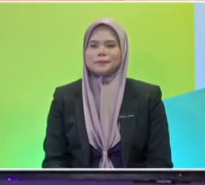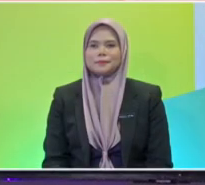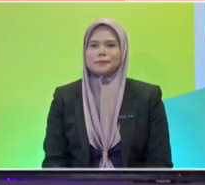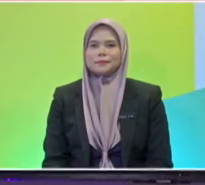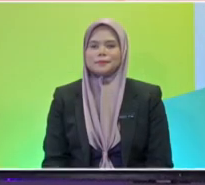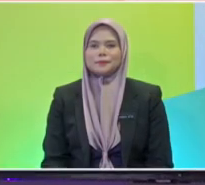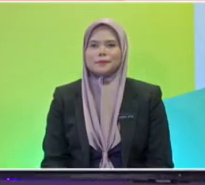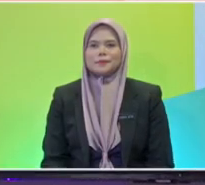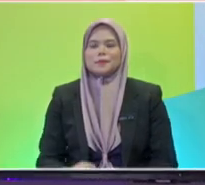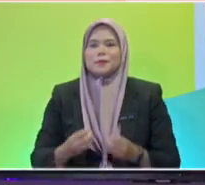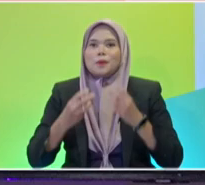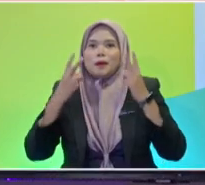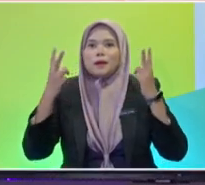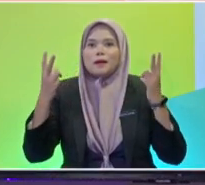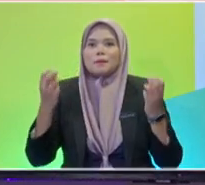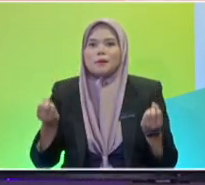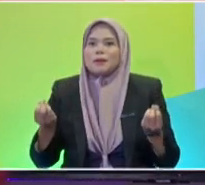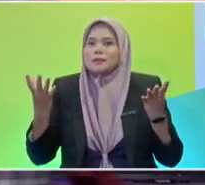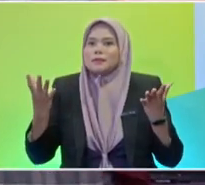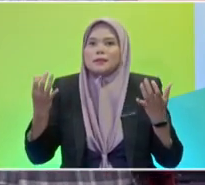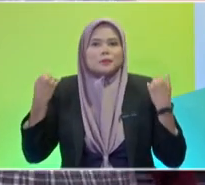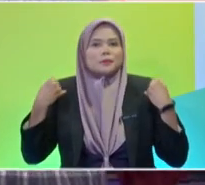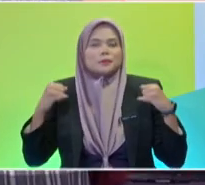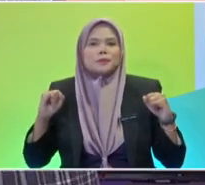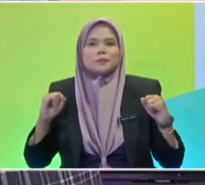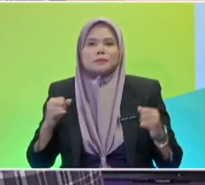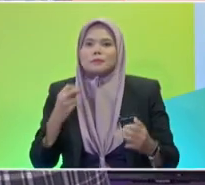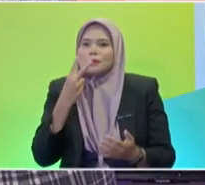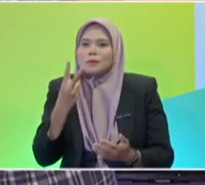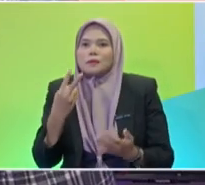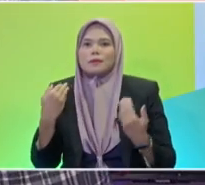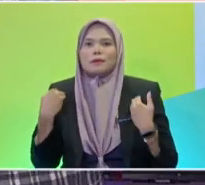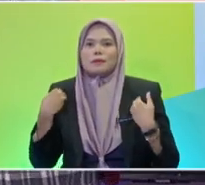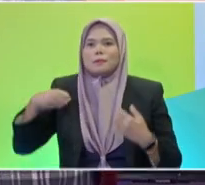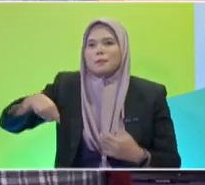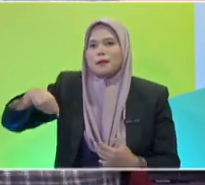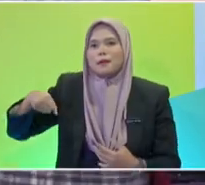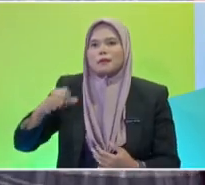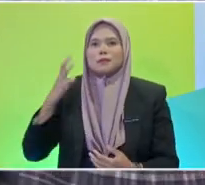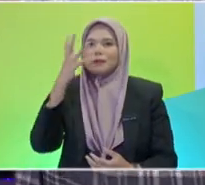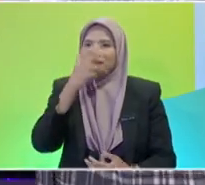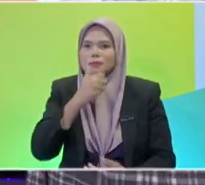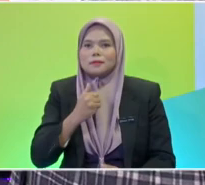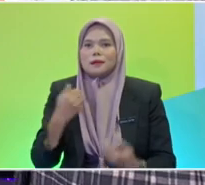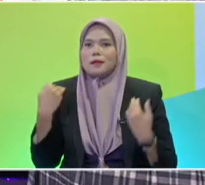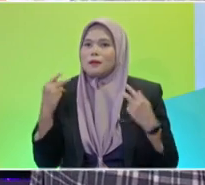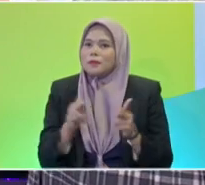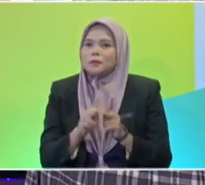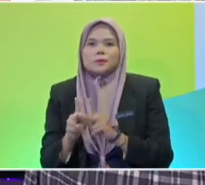wow banyaknya jualan Tengok nih ada Mbak cantik ada